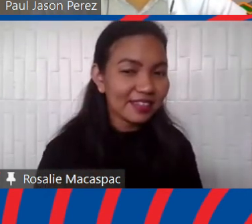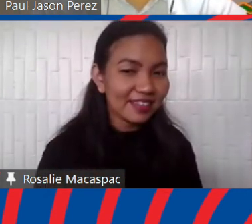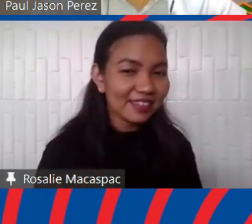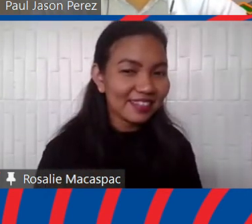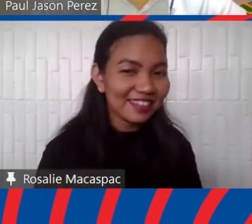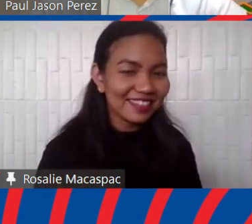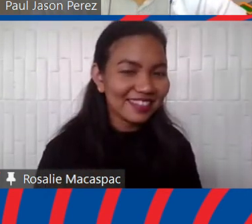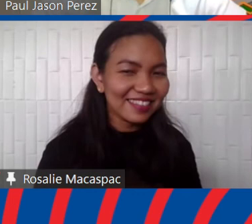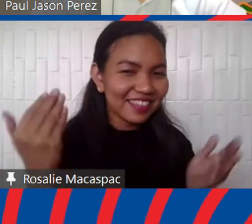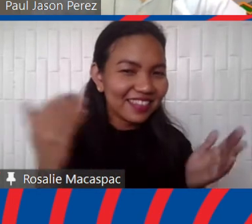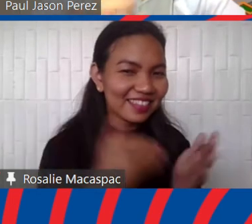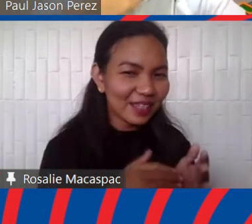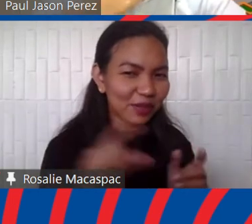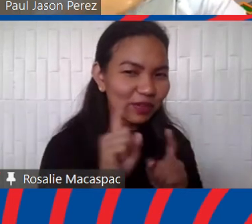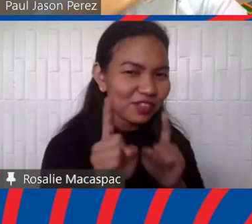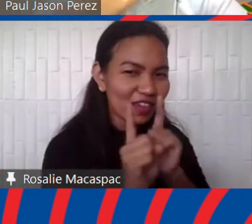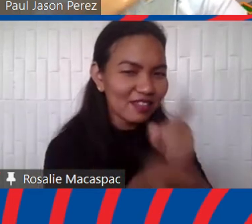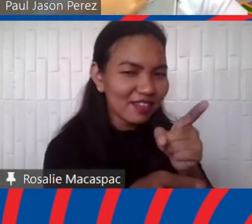Again?